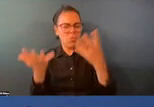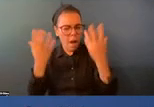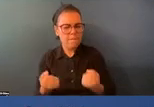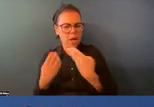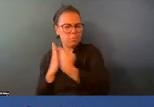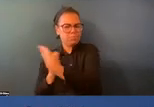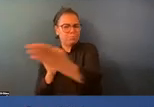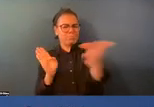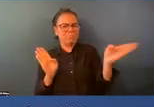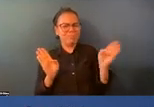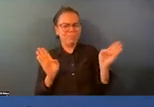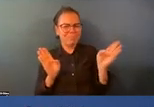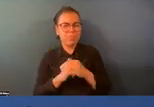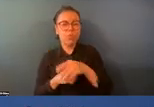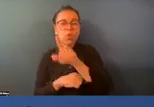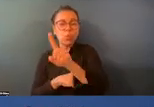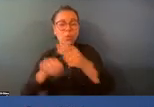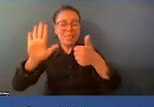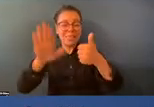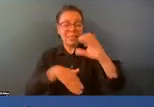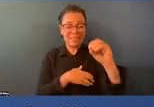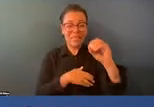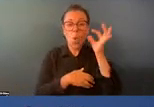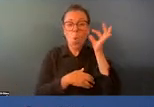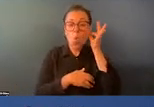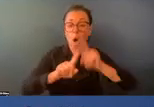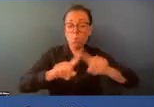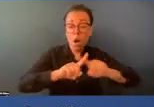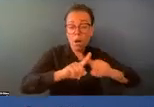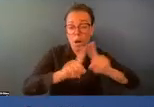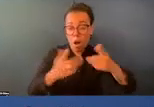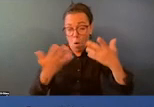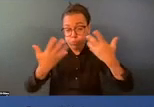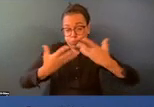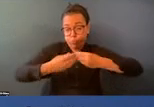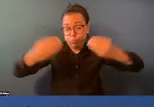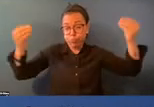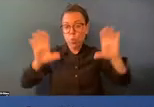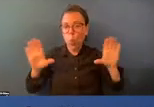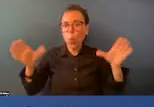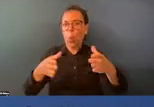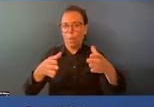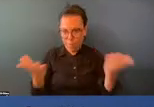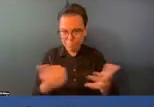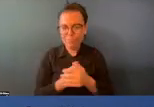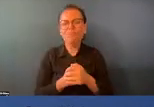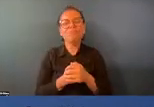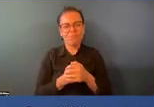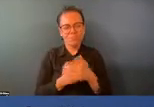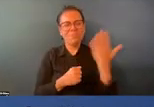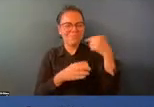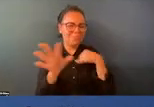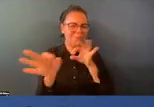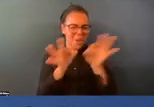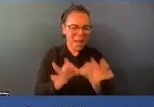126 женщин. Конечно, это уже прогресс, потому что служба считается как бы, ну, в приоритете раньше думали, что в службе